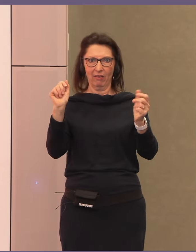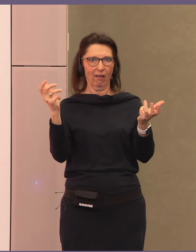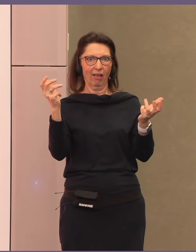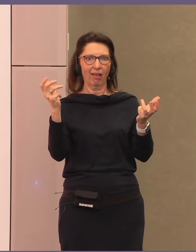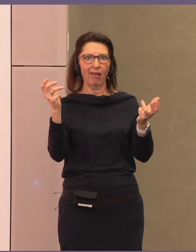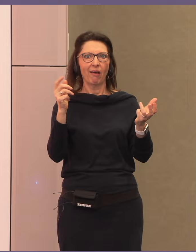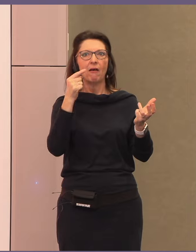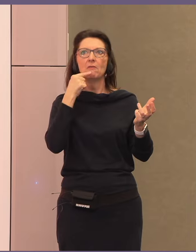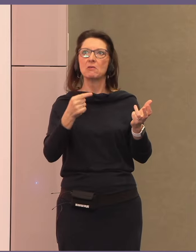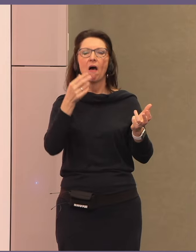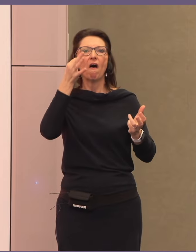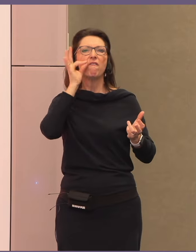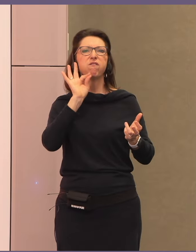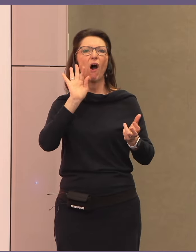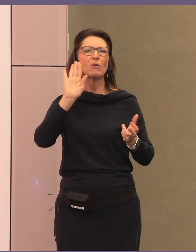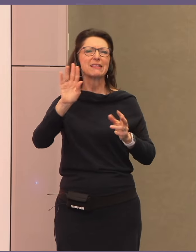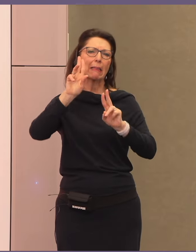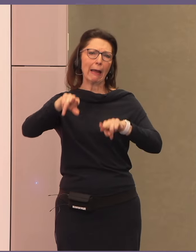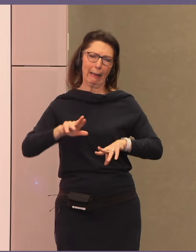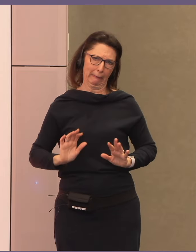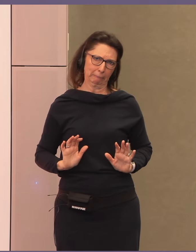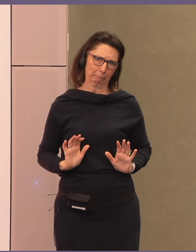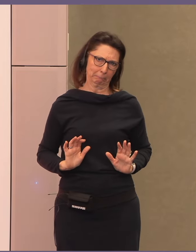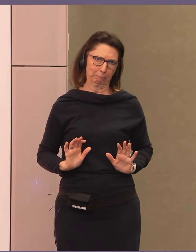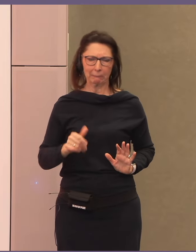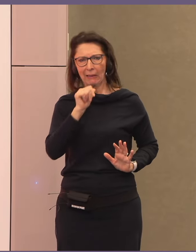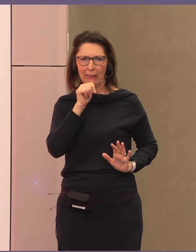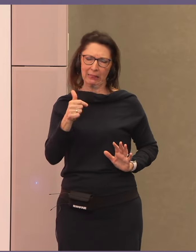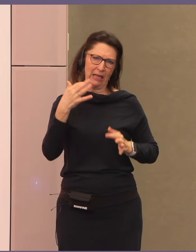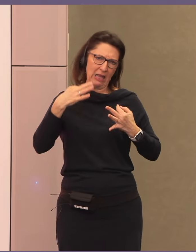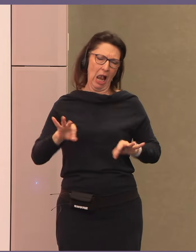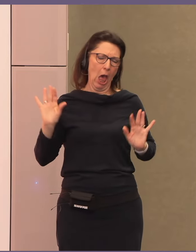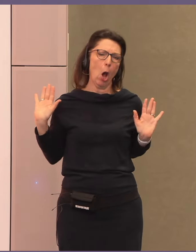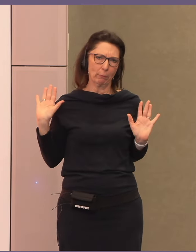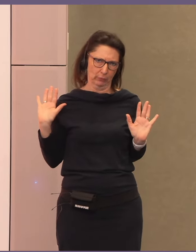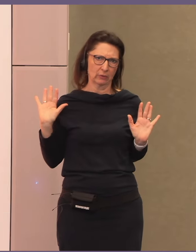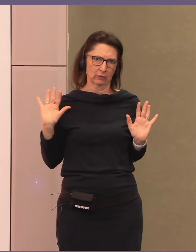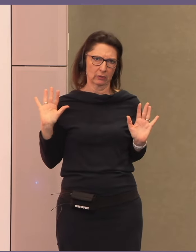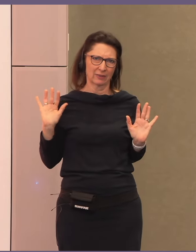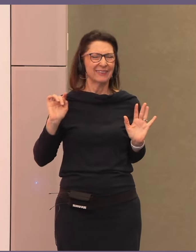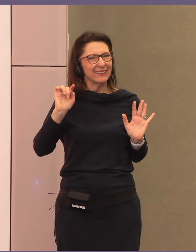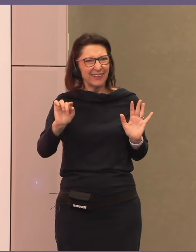Frauenrechte nicht gewährt, ausgebaut und gesichert werden, liebe Genossinnen und Grüße.